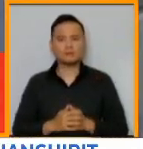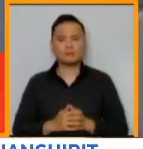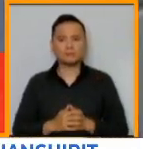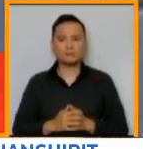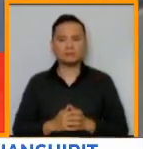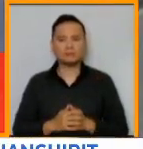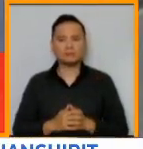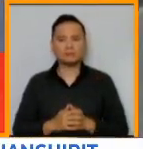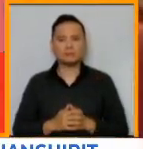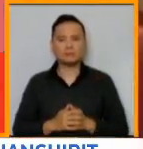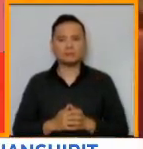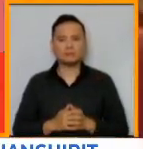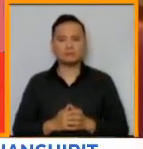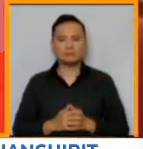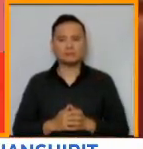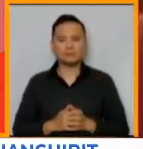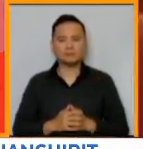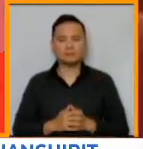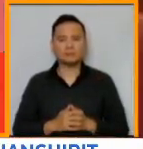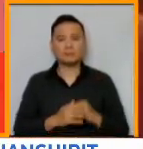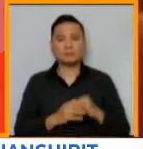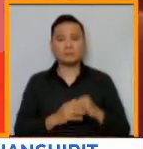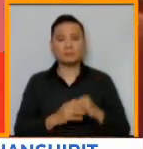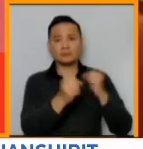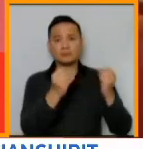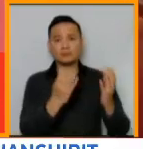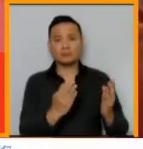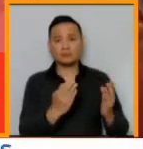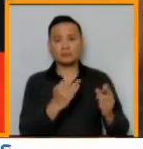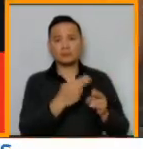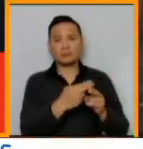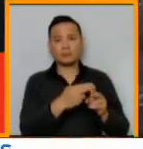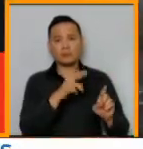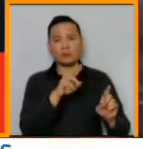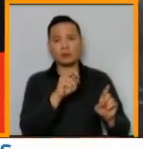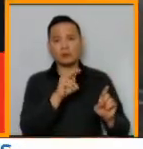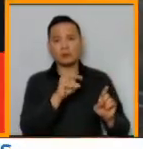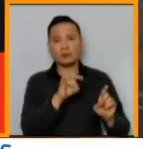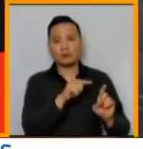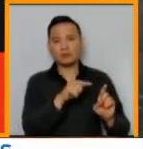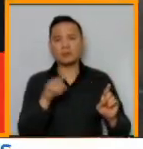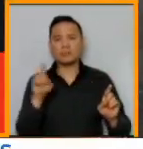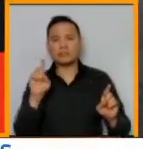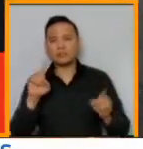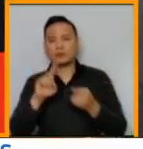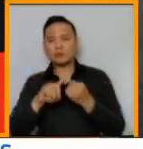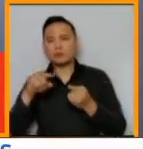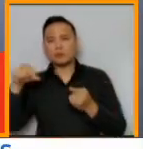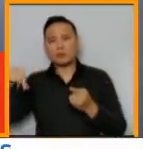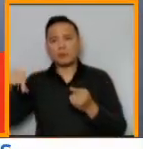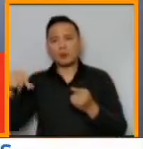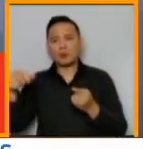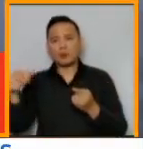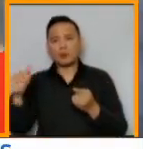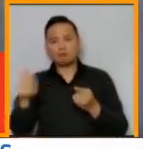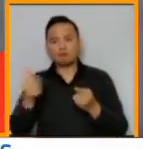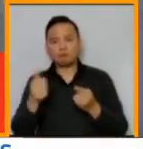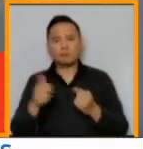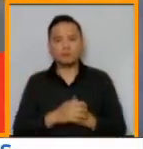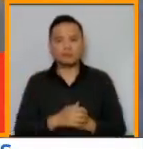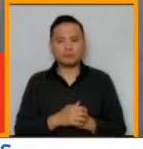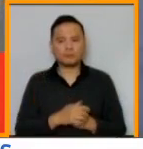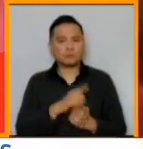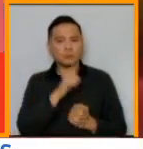Araw-araw bumabiyahe ang jeepney driver na si Mang Ronnie sa rutang Divisoria-Quiapo. Pabor naman daw siya sa ipatutupad ng no vaccination, no ride policy